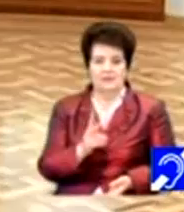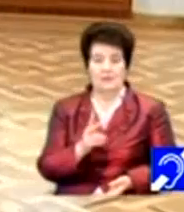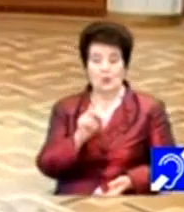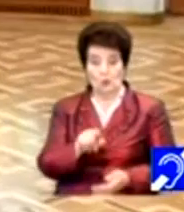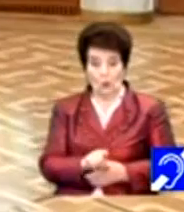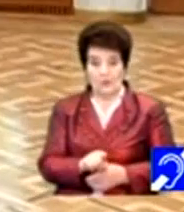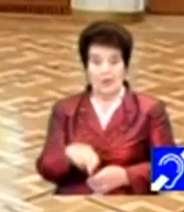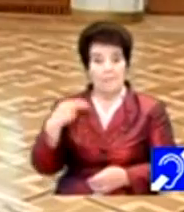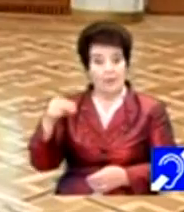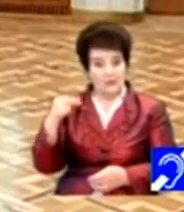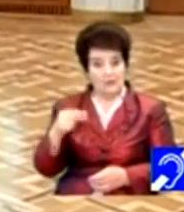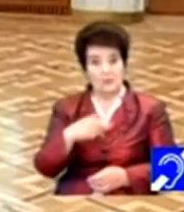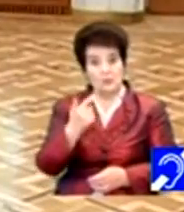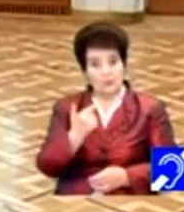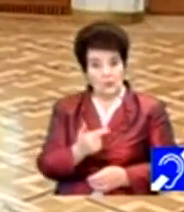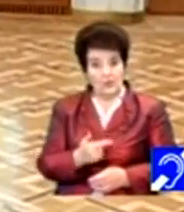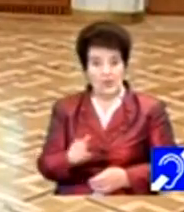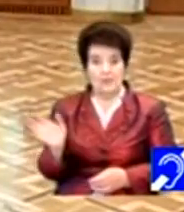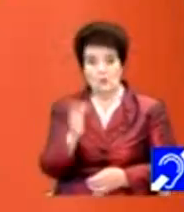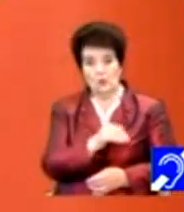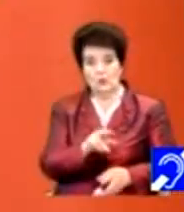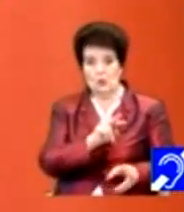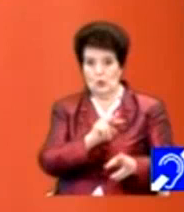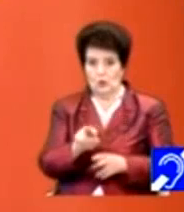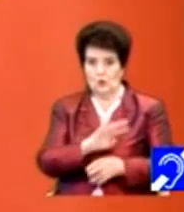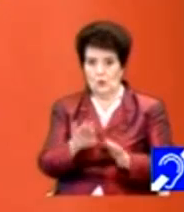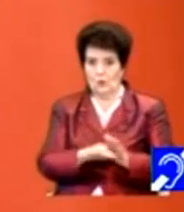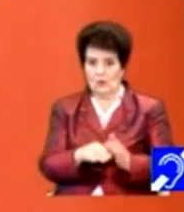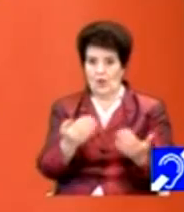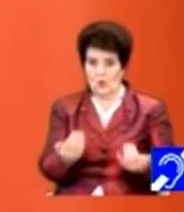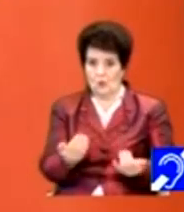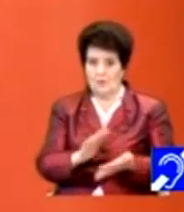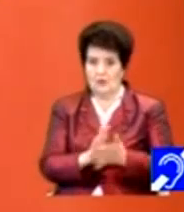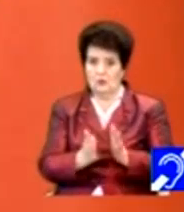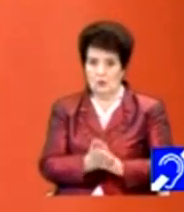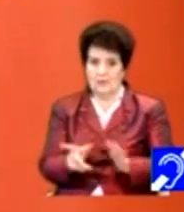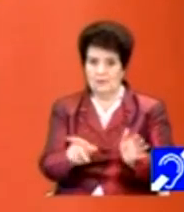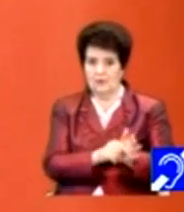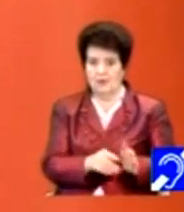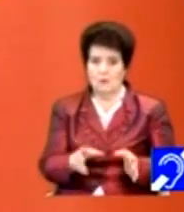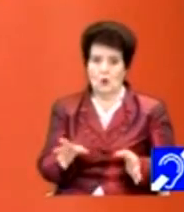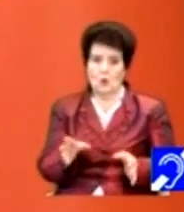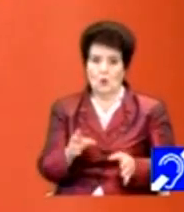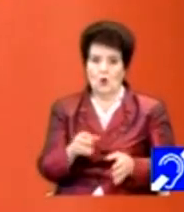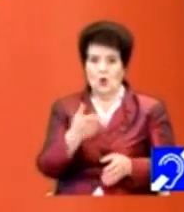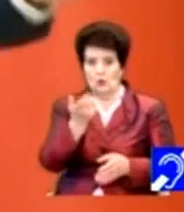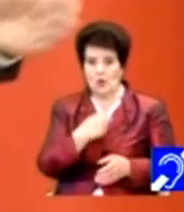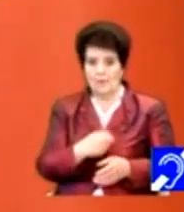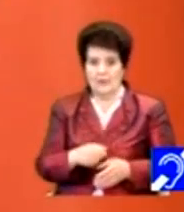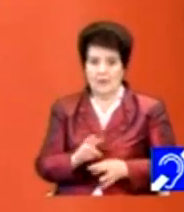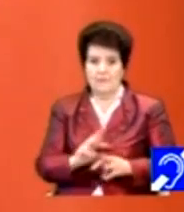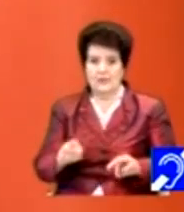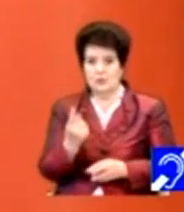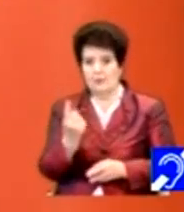Tot președintele spunea însă că totul este sub control. Noi până acum am gestionat această situație împreună cu doamna ministru, împreună cu